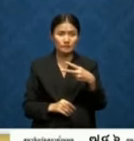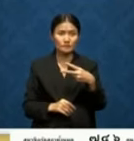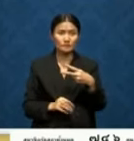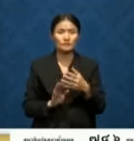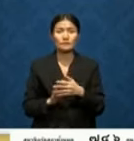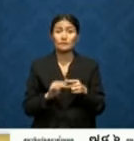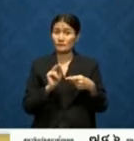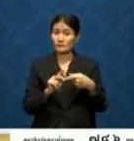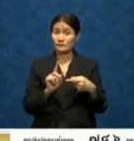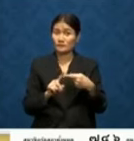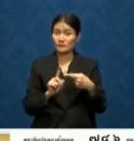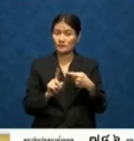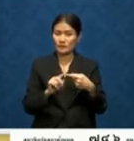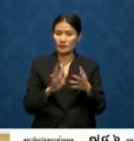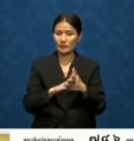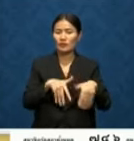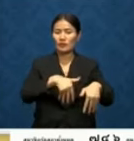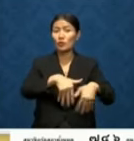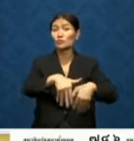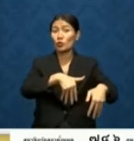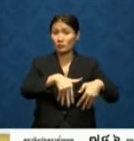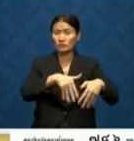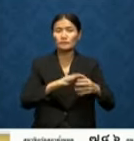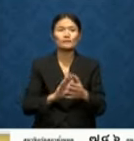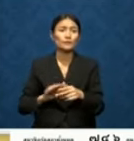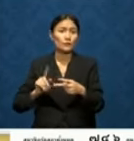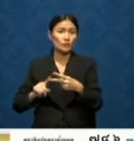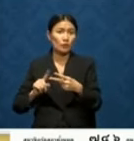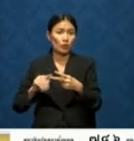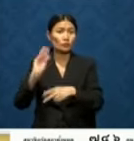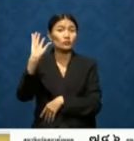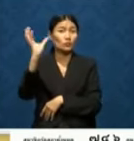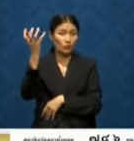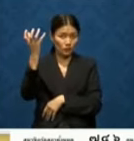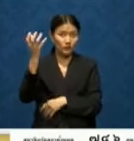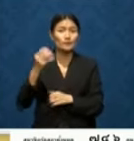ดับชุมชนและระดับสากลโลก